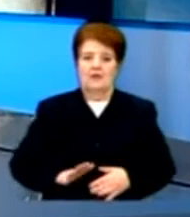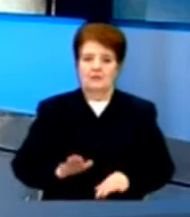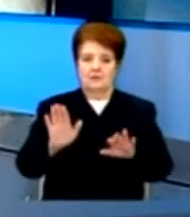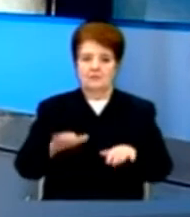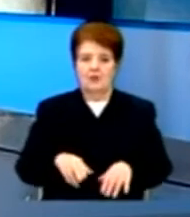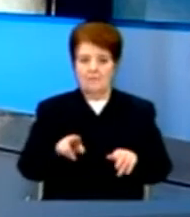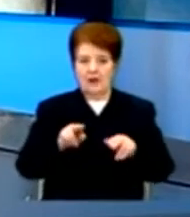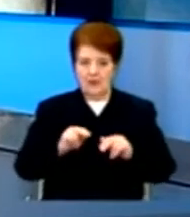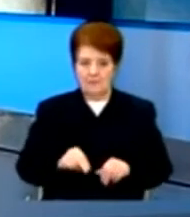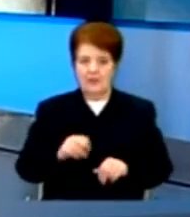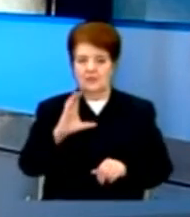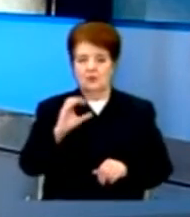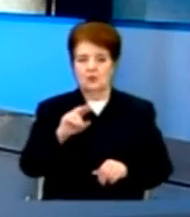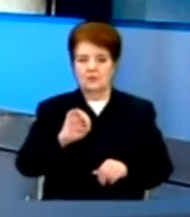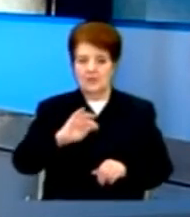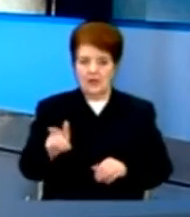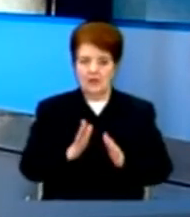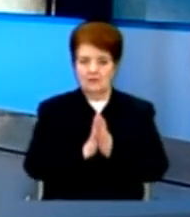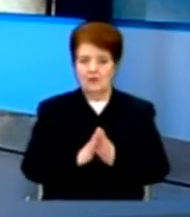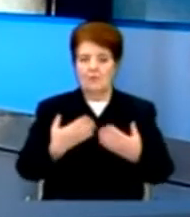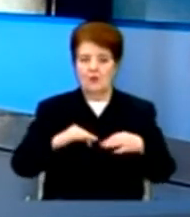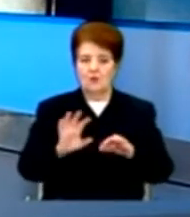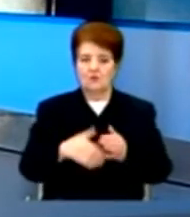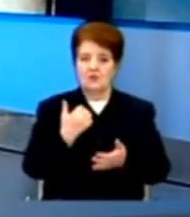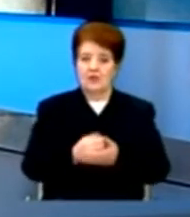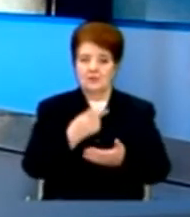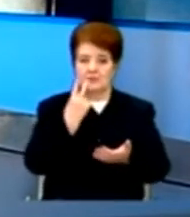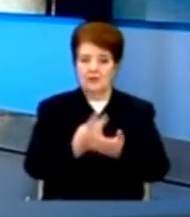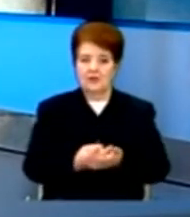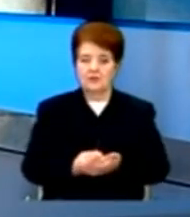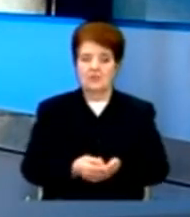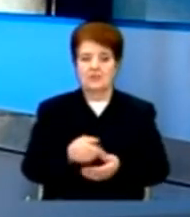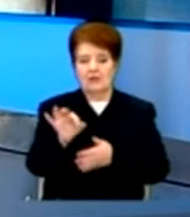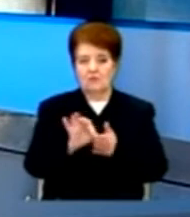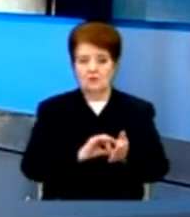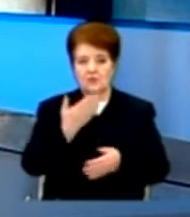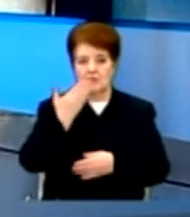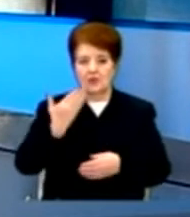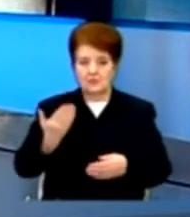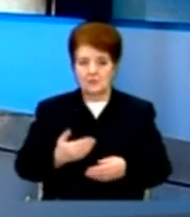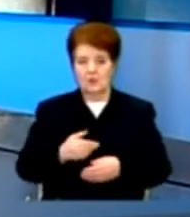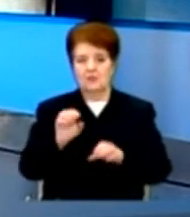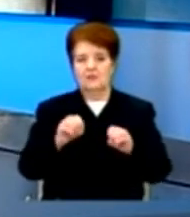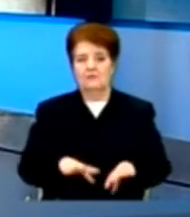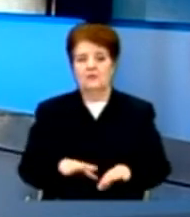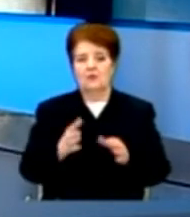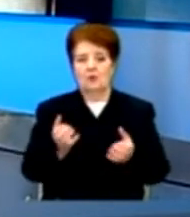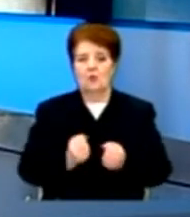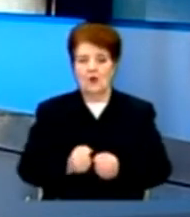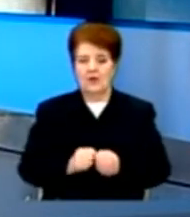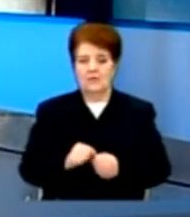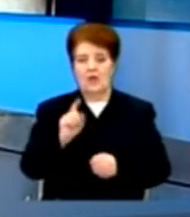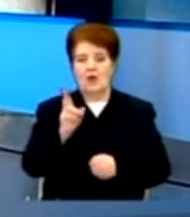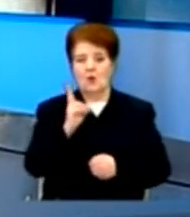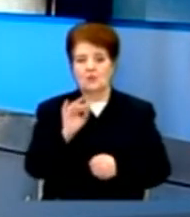Vicepreședintele Parlamentului Alexandru Slusar solicită Procuraturii Generale să prezinte în regim de urgență un raport cu privire la măsurile luate în cazul